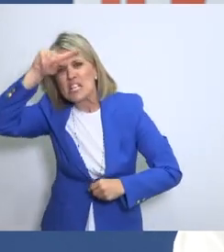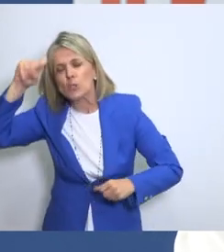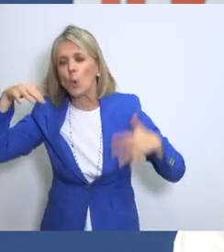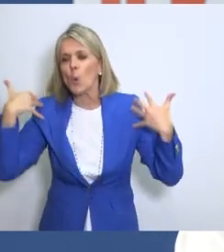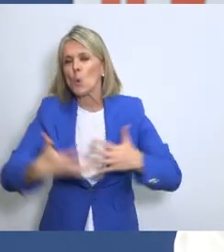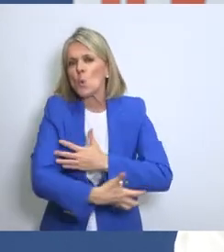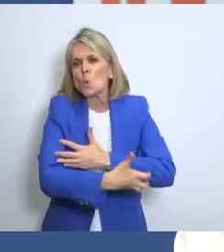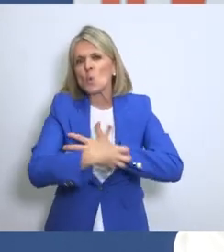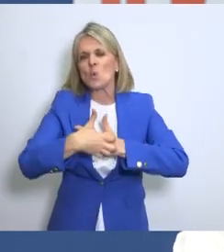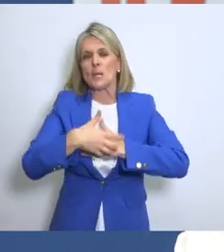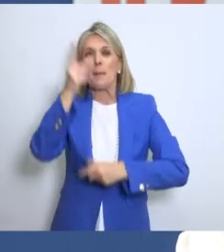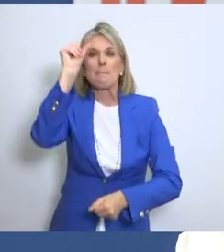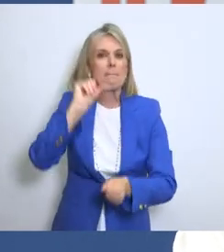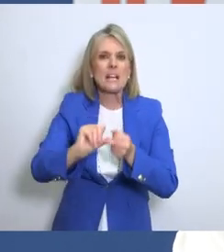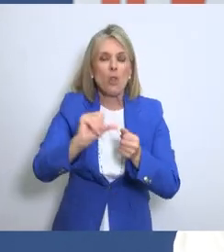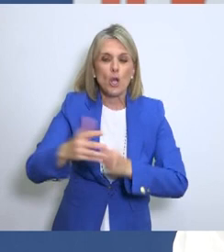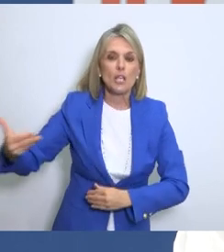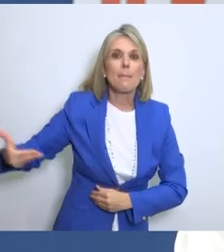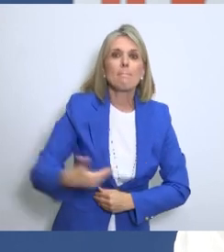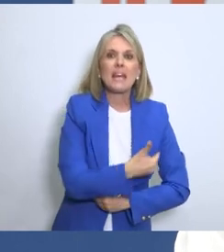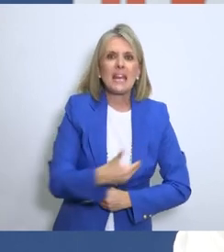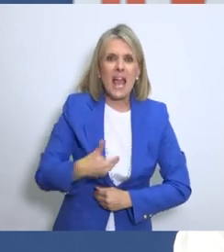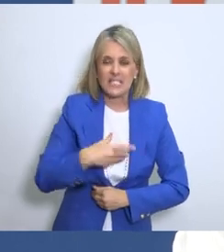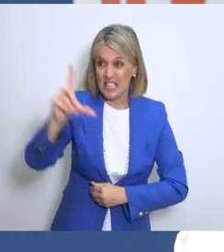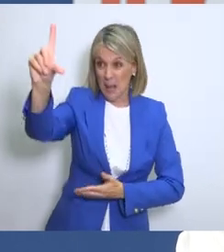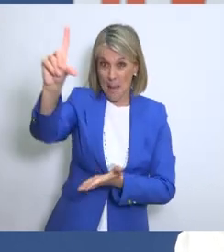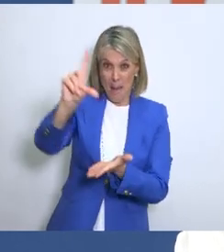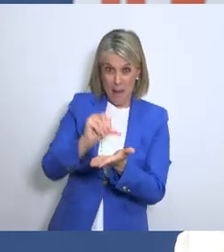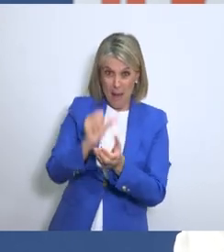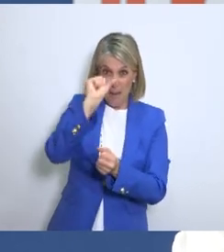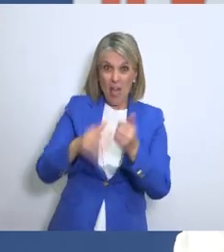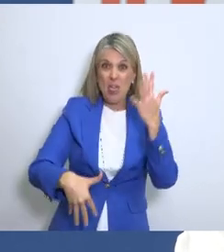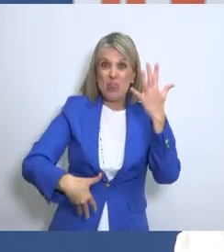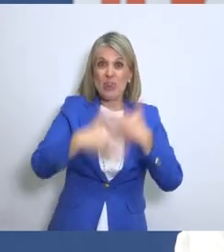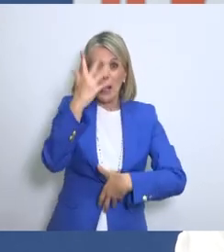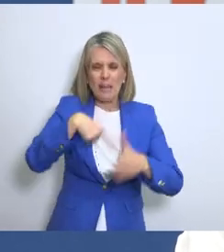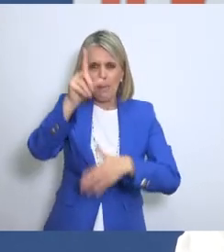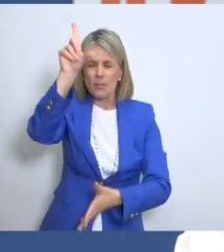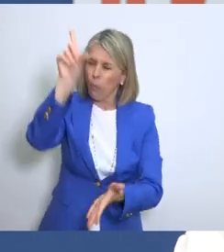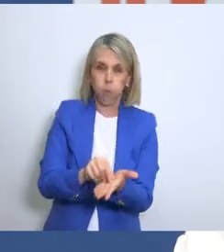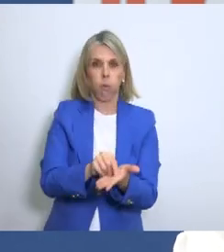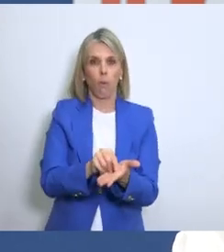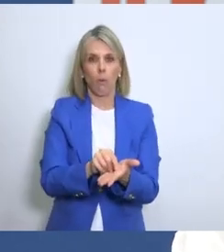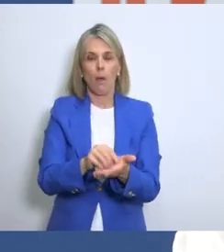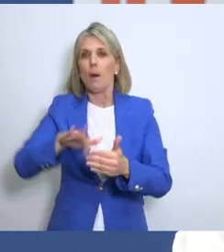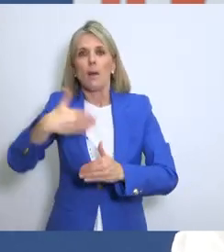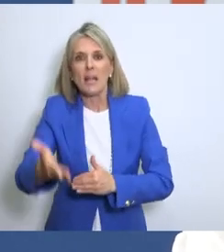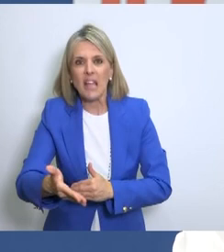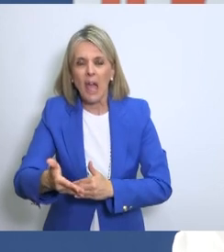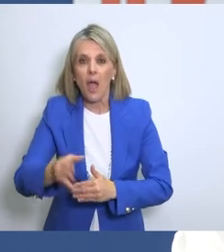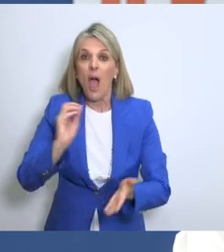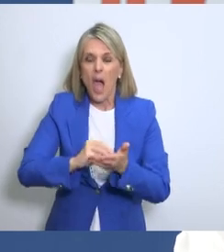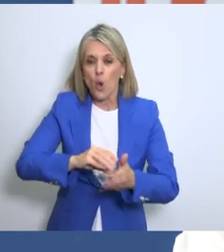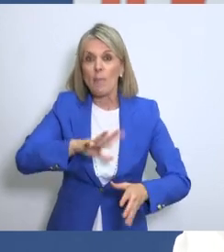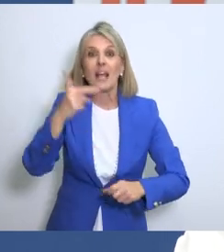Με τους μισθούς πείνας που τελειώνουν στα μισά του μήνα και έχουν κάνει όλους τους εργαζόμενους νεόπτωχους, με τις κλεμμένες συντάξεις που